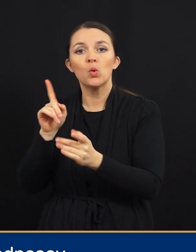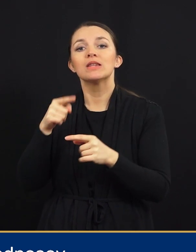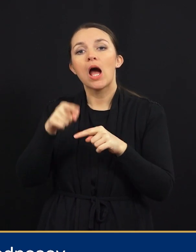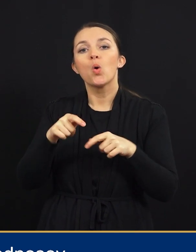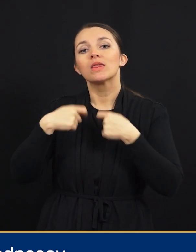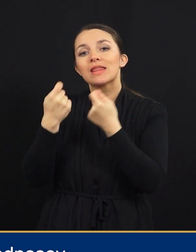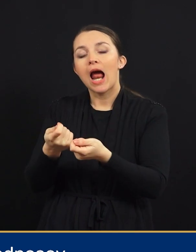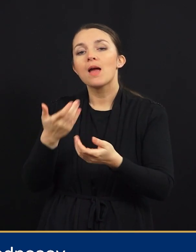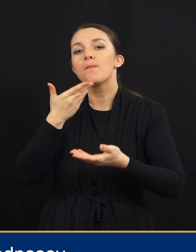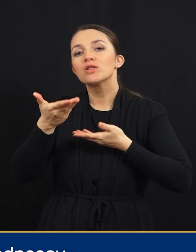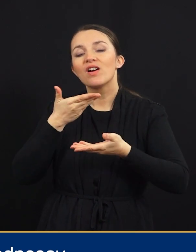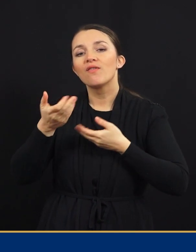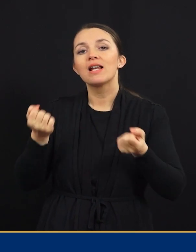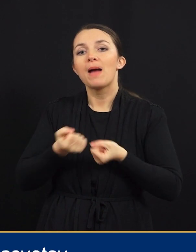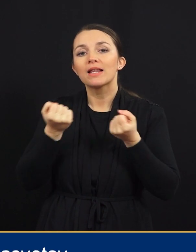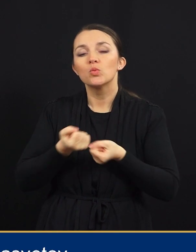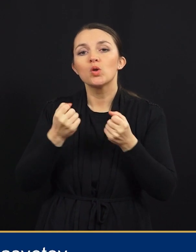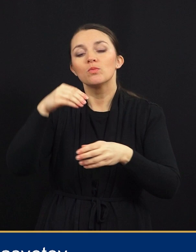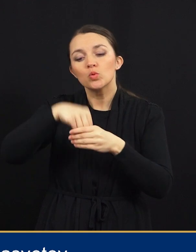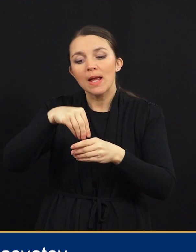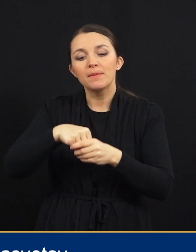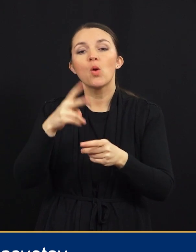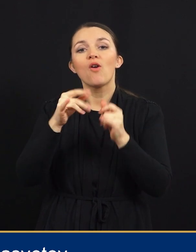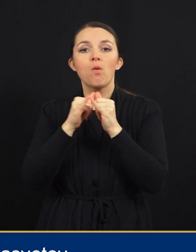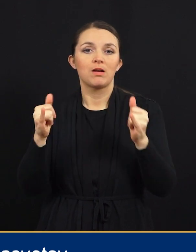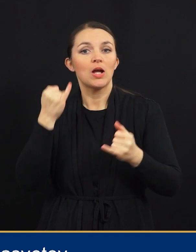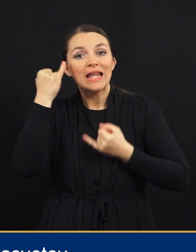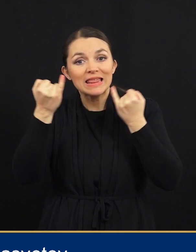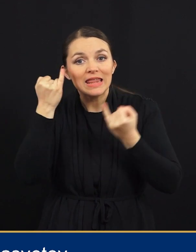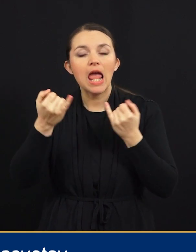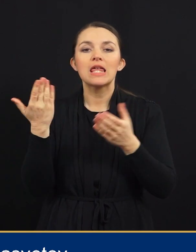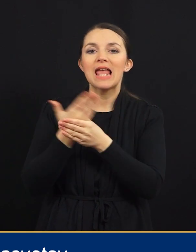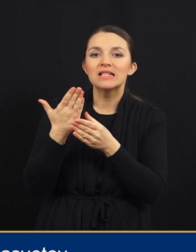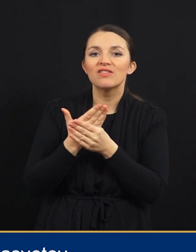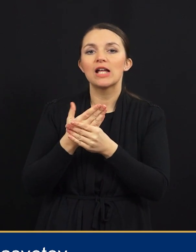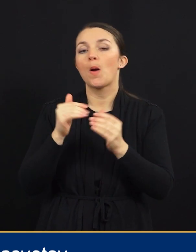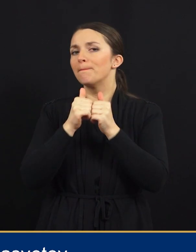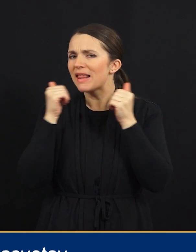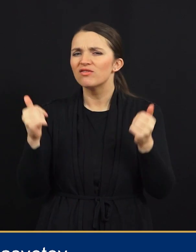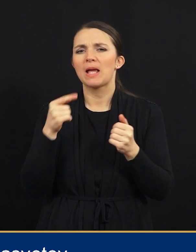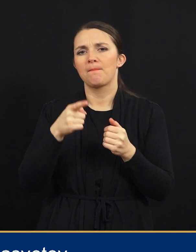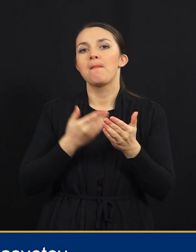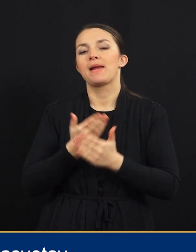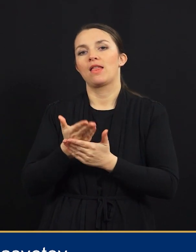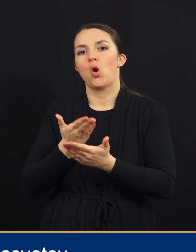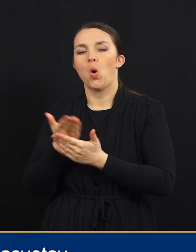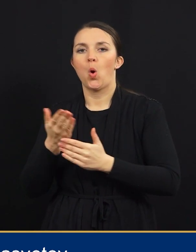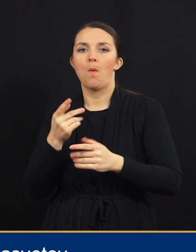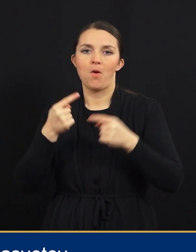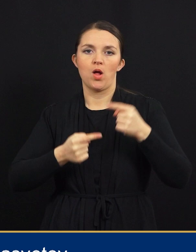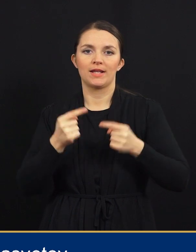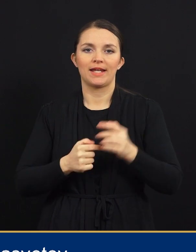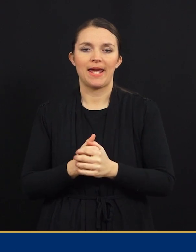tako dali posvetovalnim aktivnostim vsebino v obliki idej, nasvetov, predvsem pa predlogov politik.